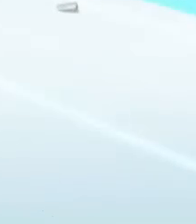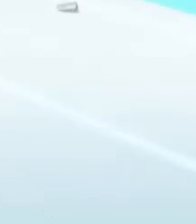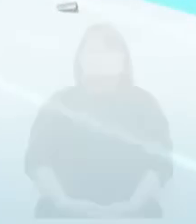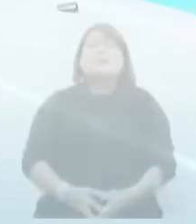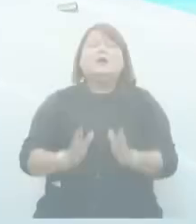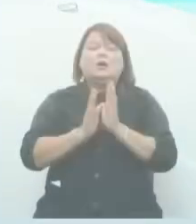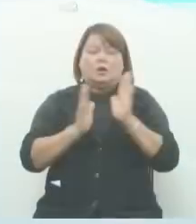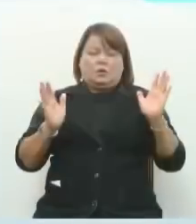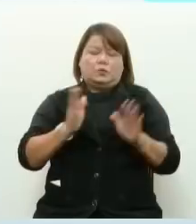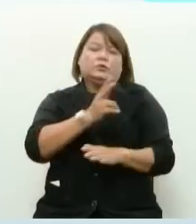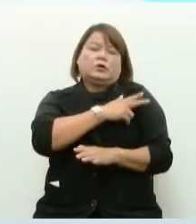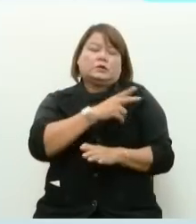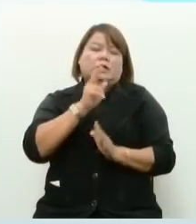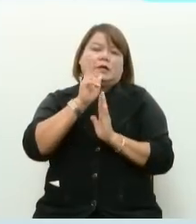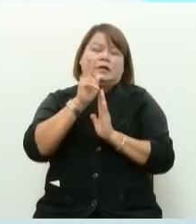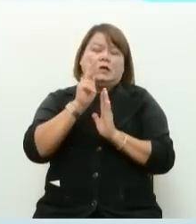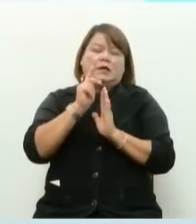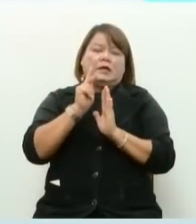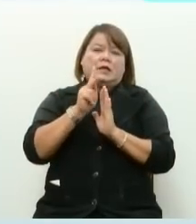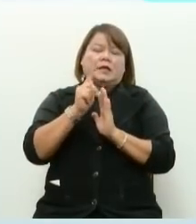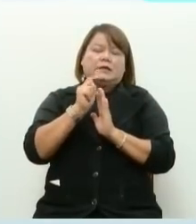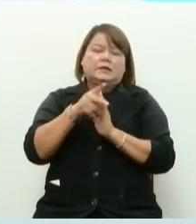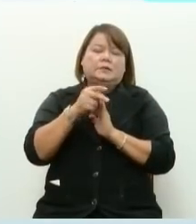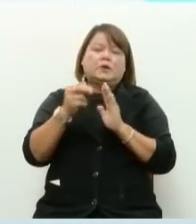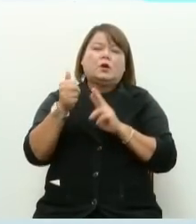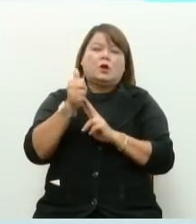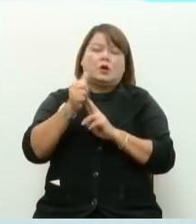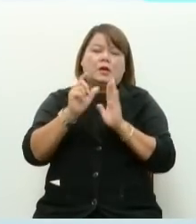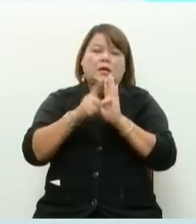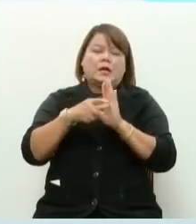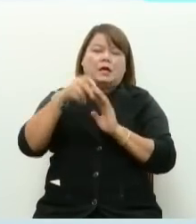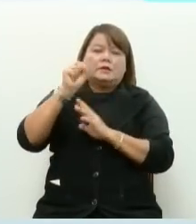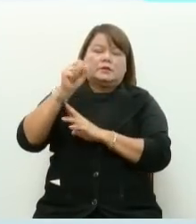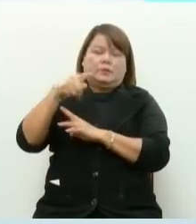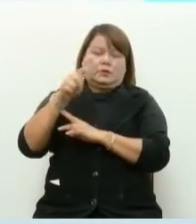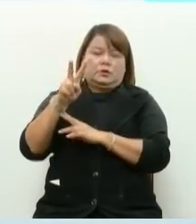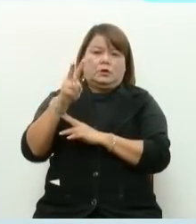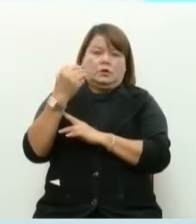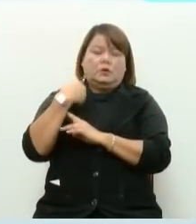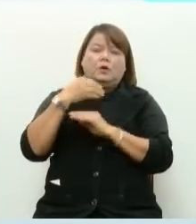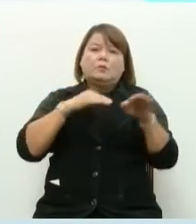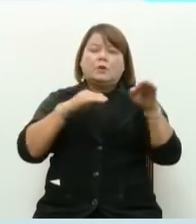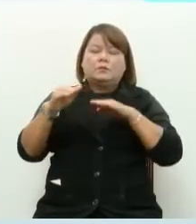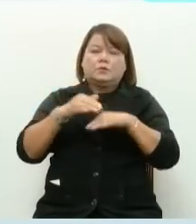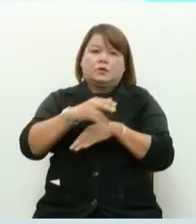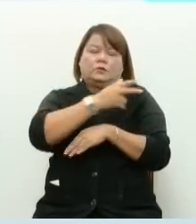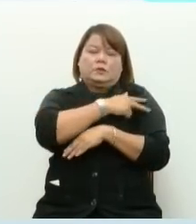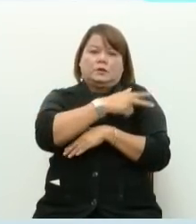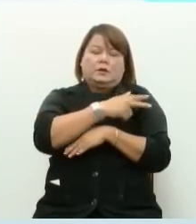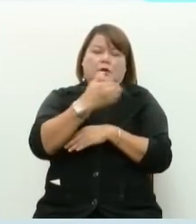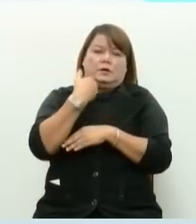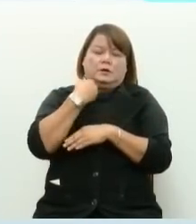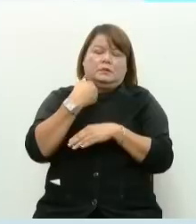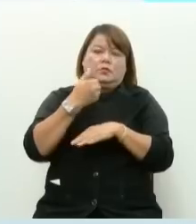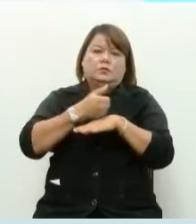ขอบคุณท่านดร.เกตทิพย์สุภวณิชค่ะท่านรองเลขาธิการคณะกรรมการการศึกษาขั้นพื้นฐานนะคะพร้อมด้วยท่านดร.วิทยาประวโขค่ะท่าน